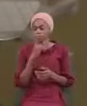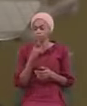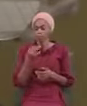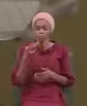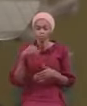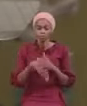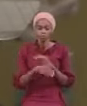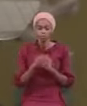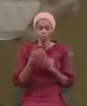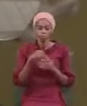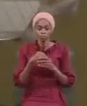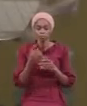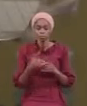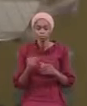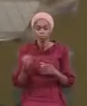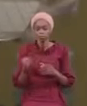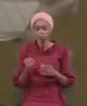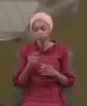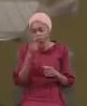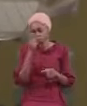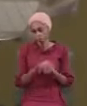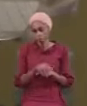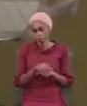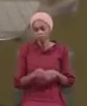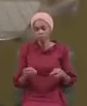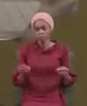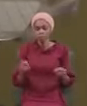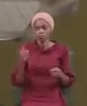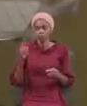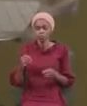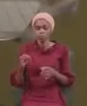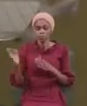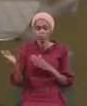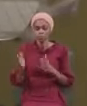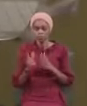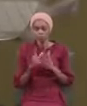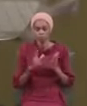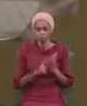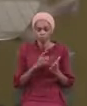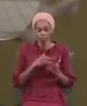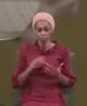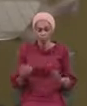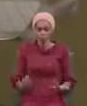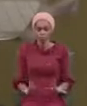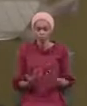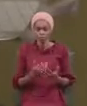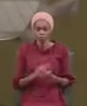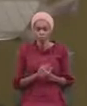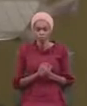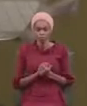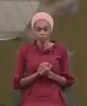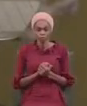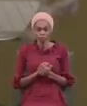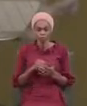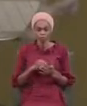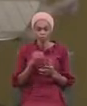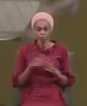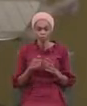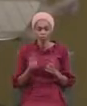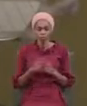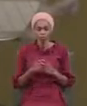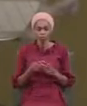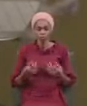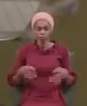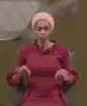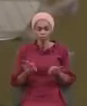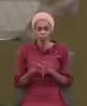a instruit là instruit des lois et des sacrifices mais c'est important pour nous de savoir la provision pour le P comme